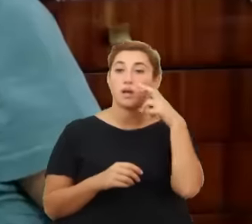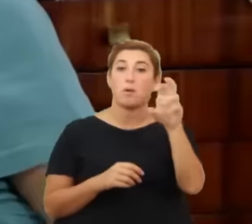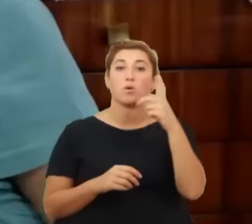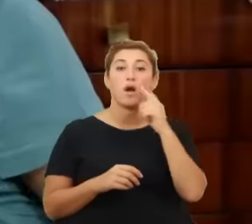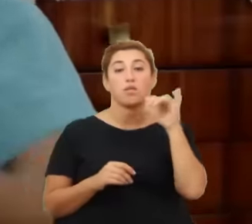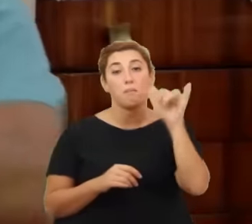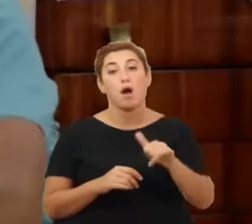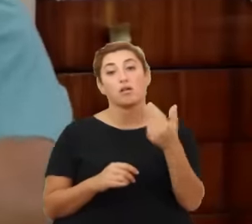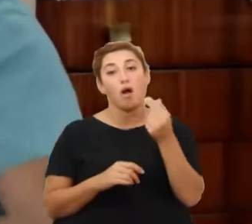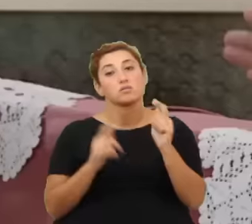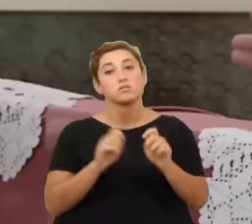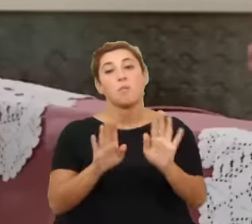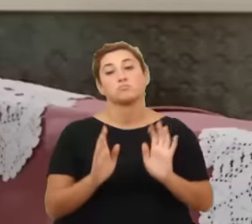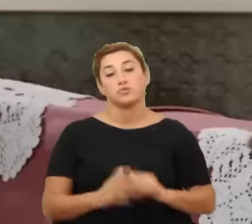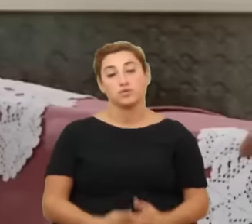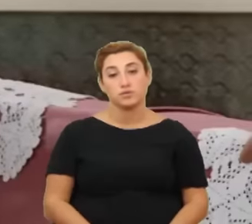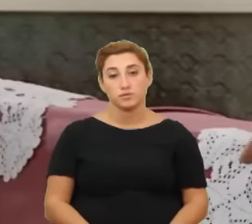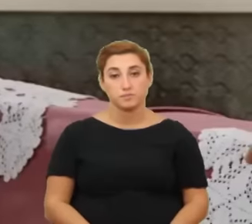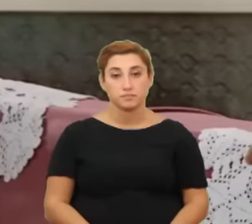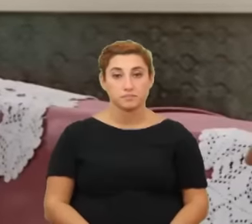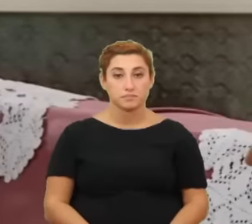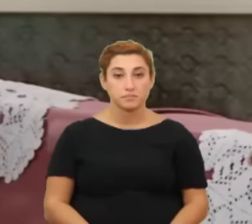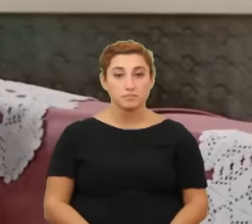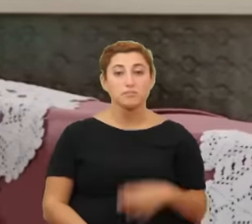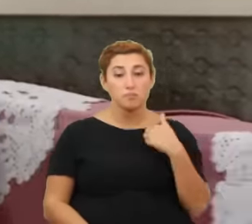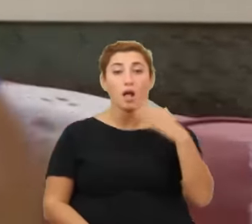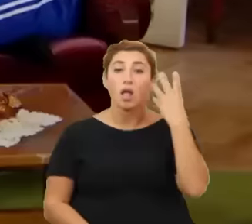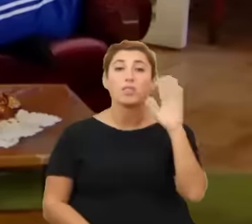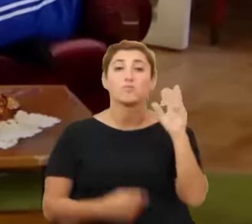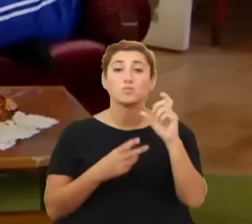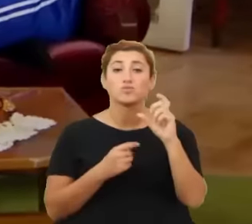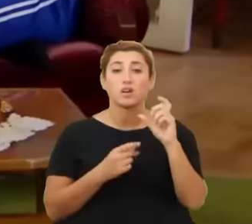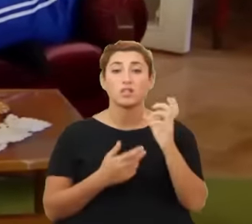bakıyorsun. Adam haklı, az bile yaptı. Ya ben anlamıyorum